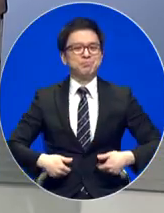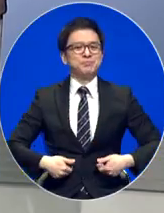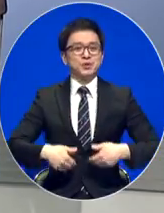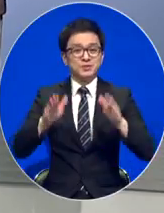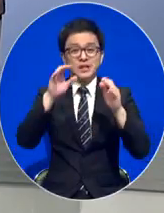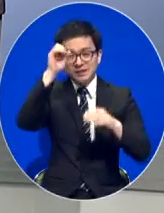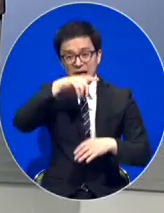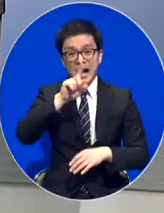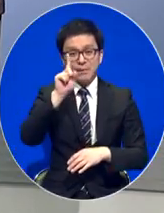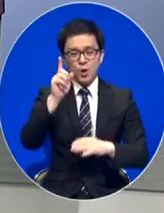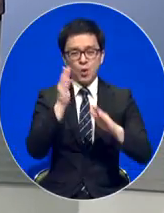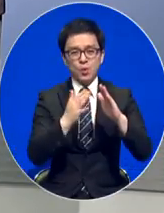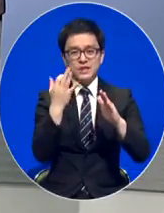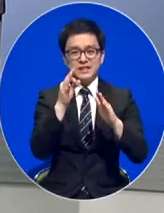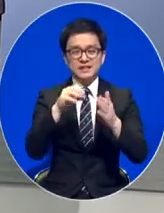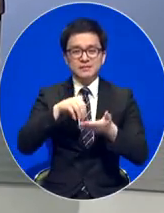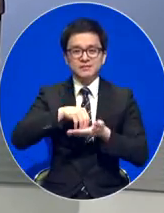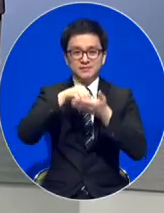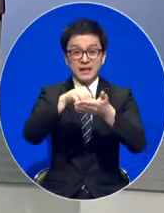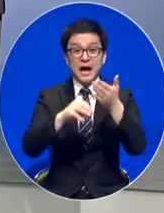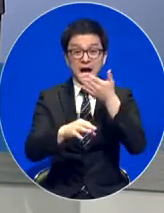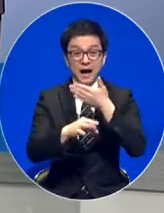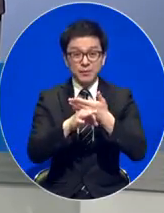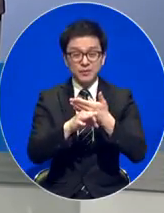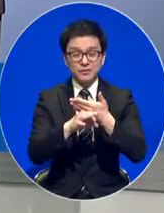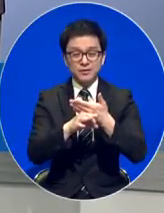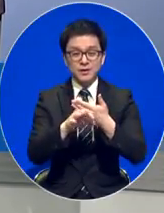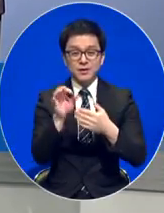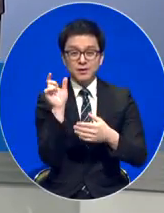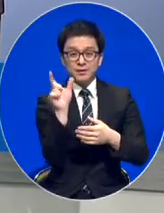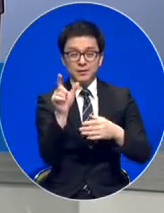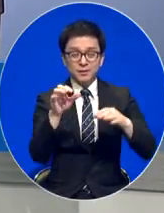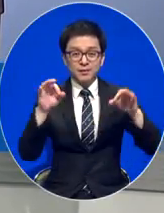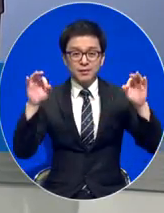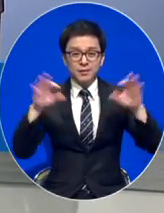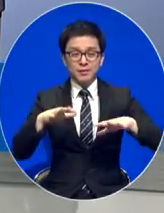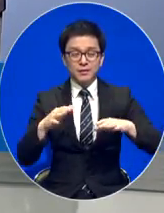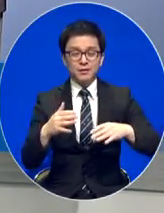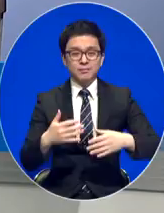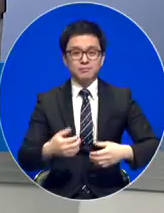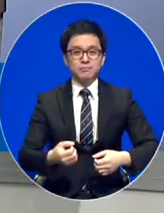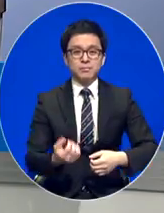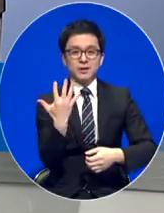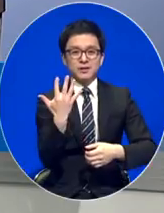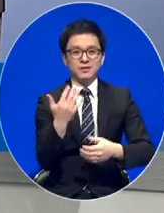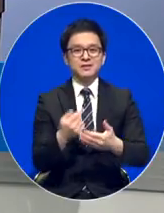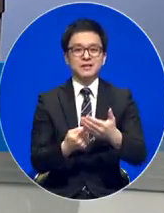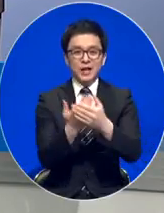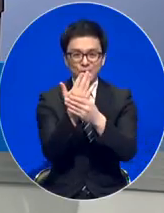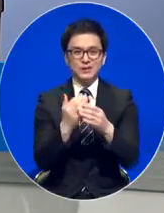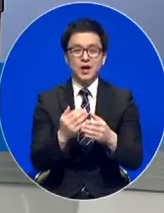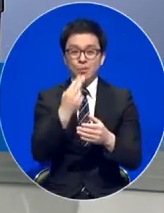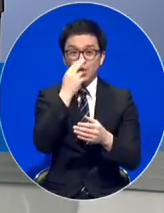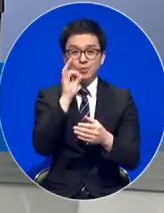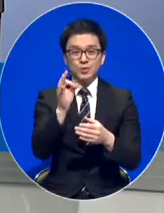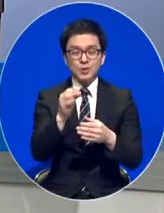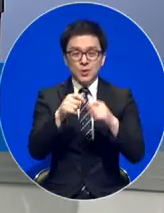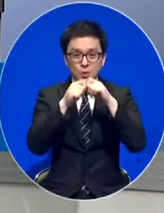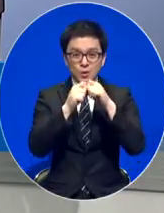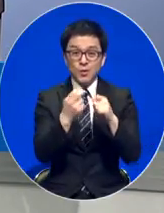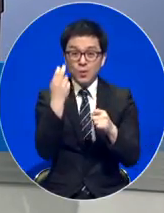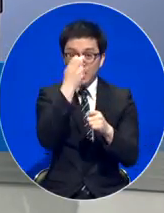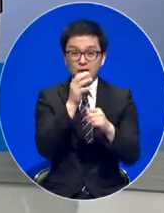되고요. 또 공인인증서로 로그인하면 금액을 자동으로 계산해 줍니다. 바뀌는 보험료 꼼꼼하게